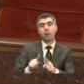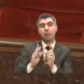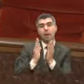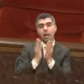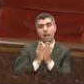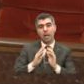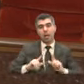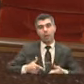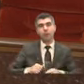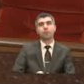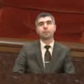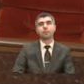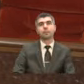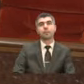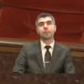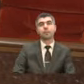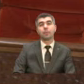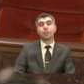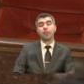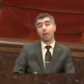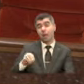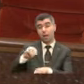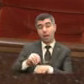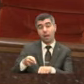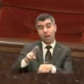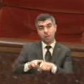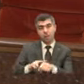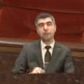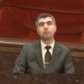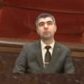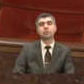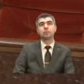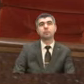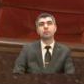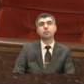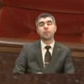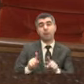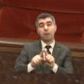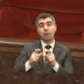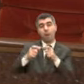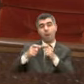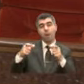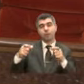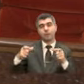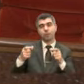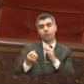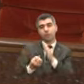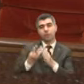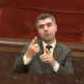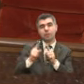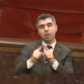الأطفال ديالهم. أريد أيضا أن أتطرق إلى التوسيع اللي تم بالنسبة لقاعدة